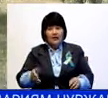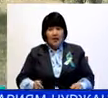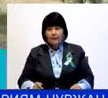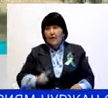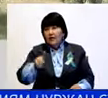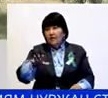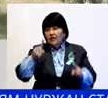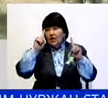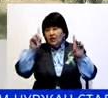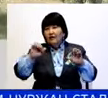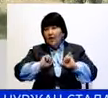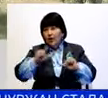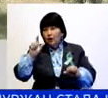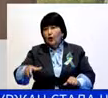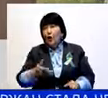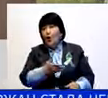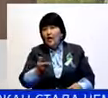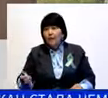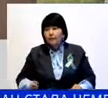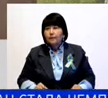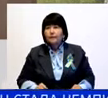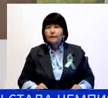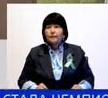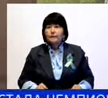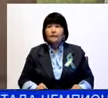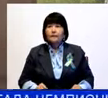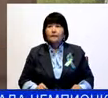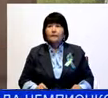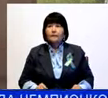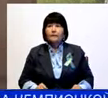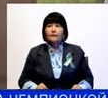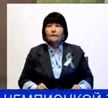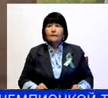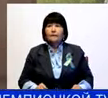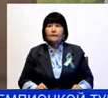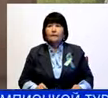Вечная слава героям! Лимар Эргебаева, Турихан Кужахметов, телеканал «Кызылорда».